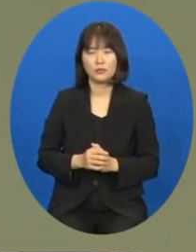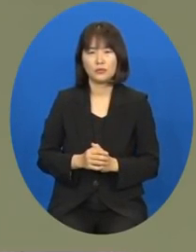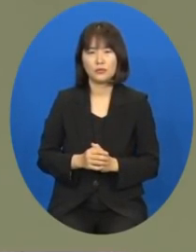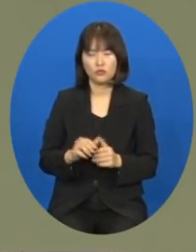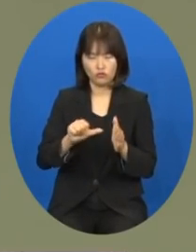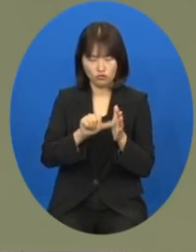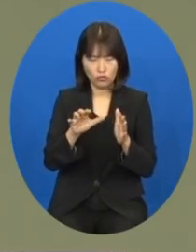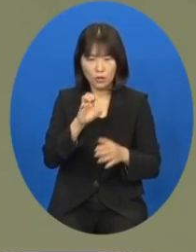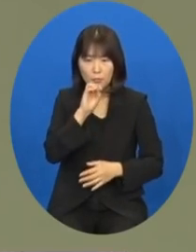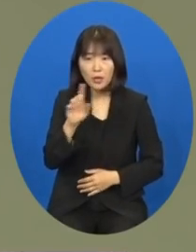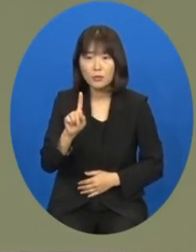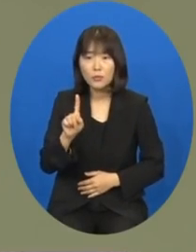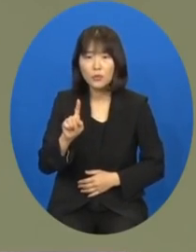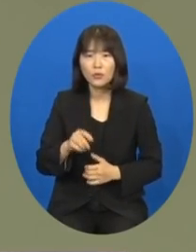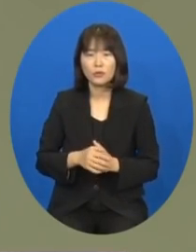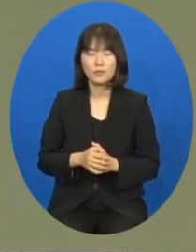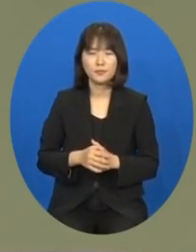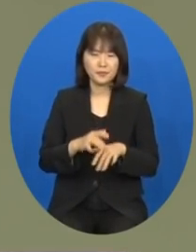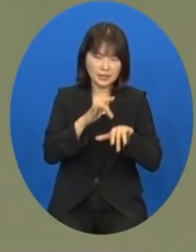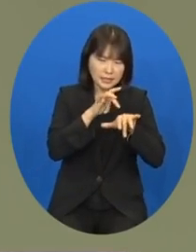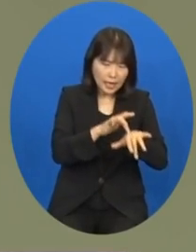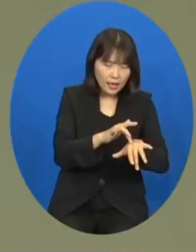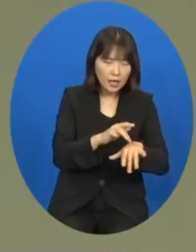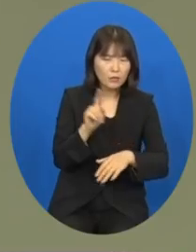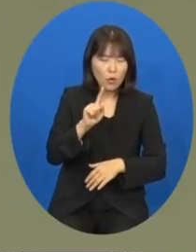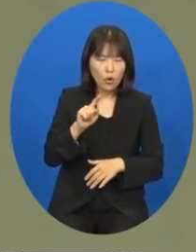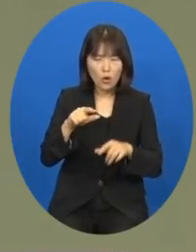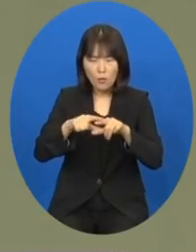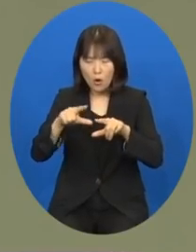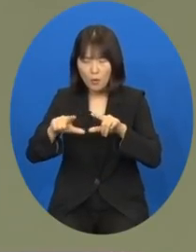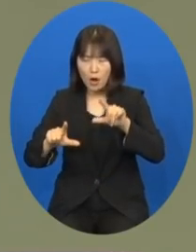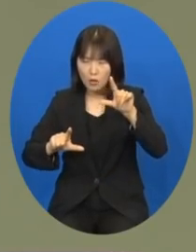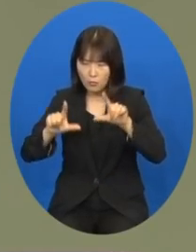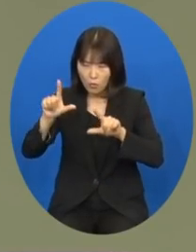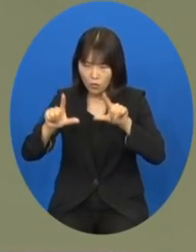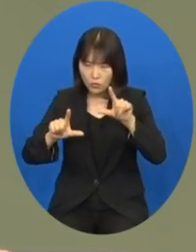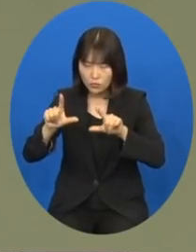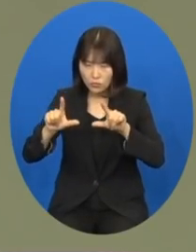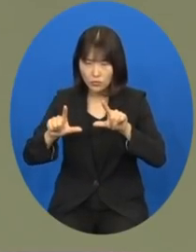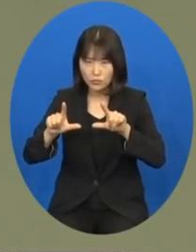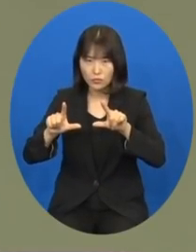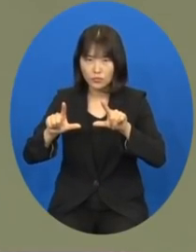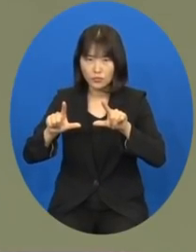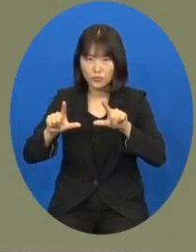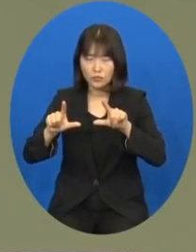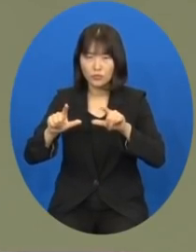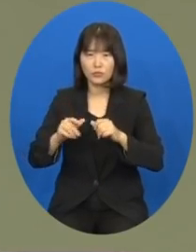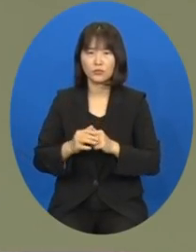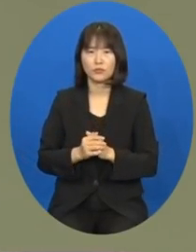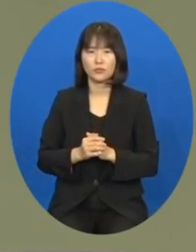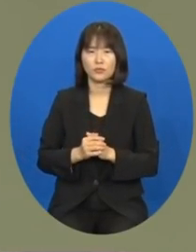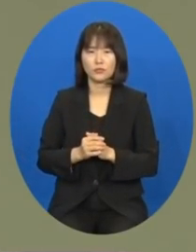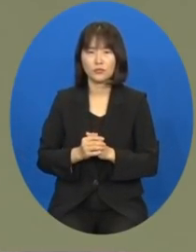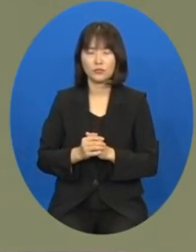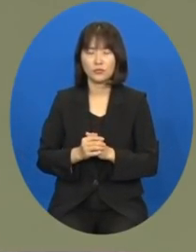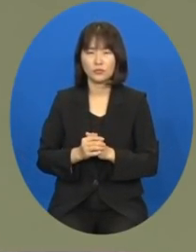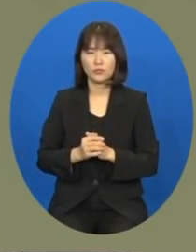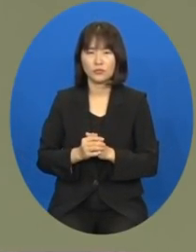남깁니다 악이란 지극히 평범한 모습과 형태를 지닐 수 있다는 악의 평범성